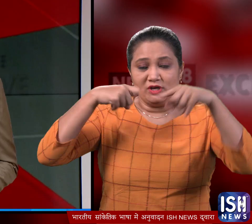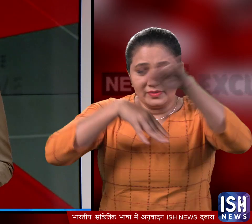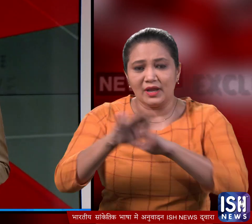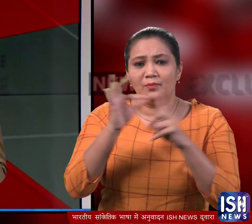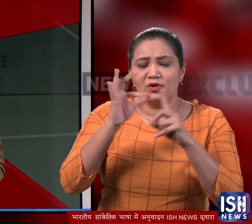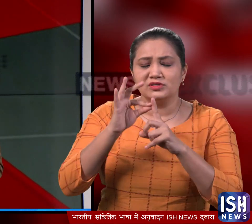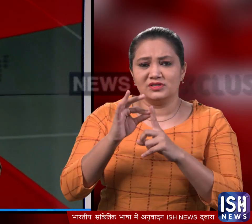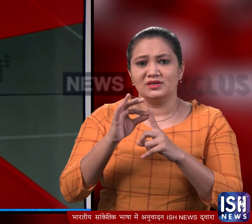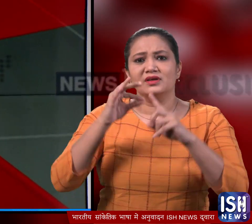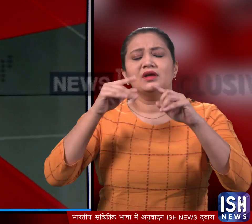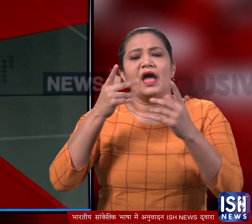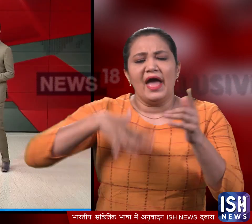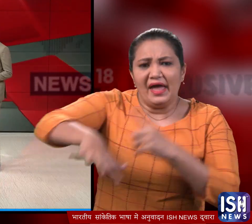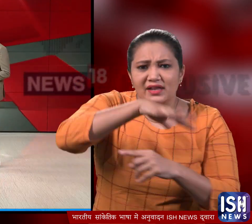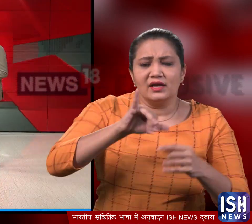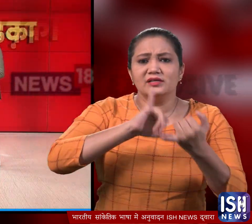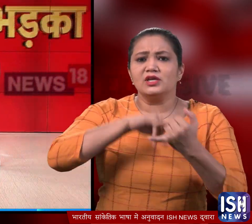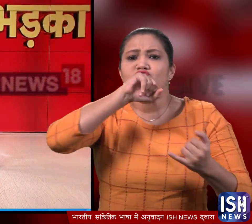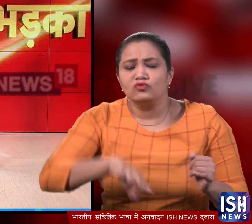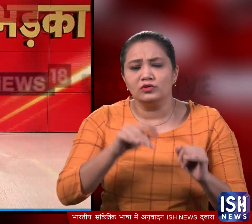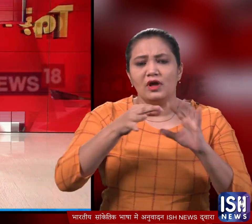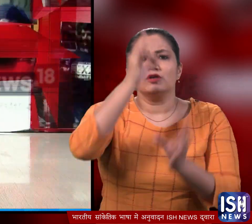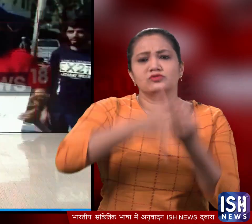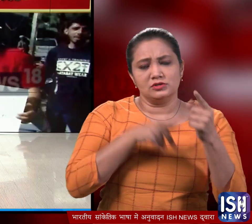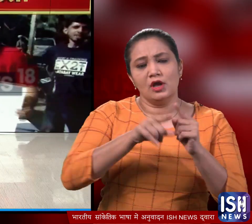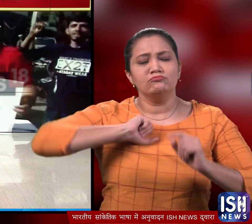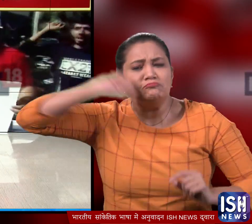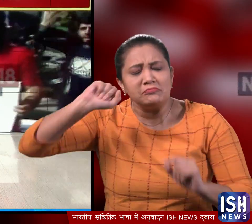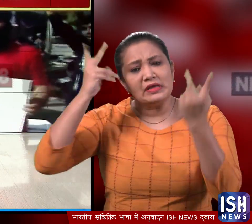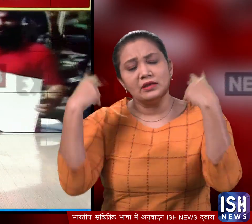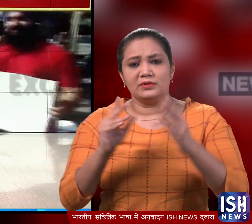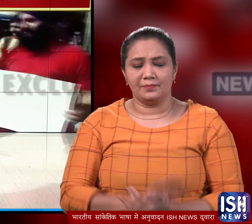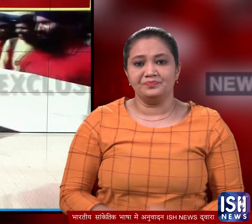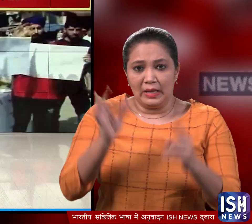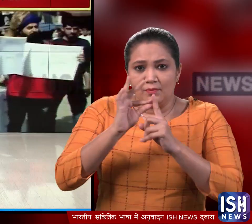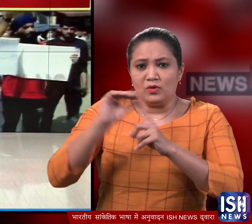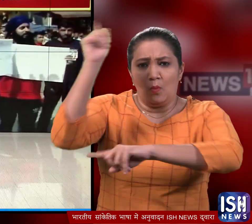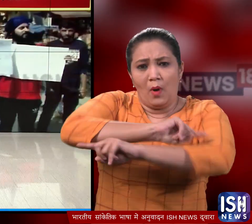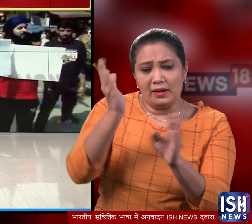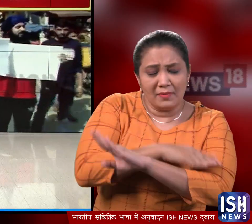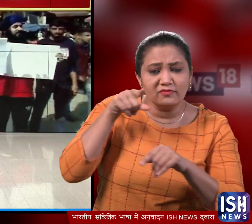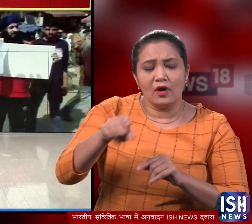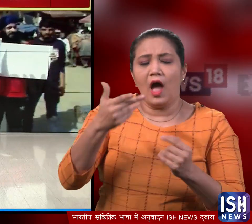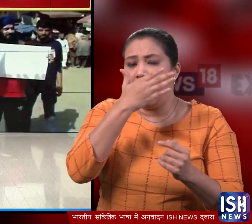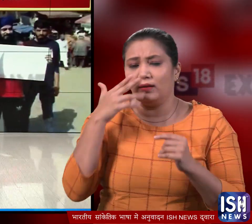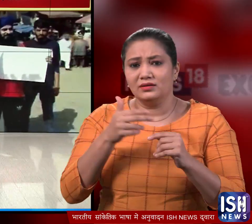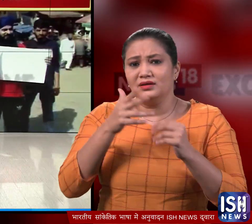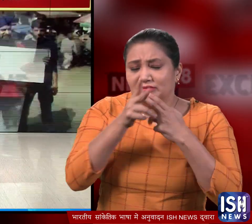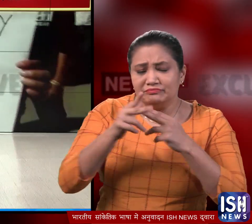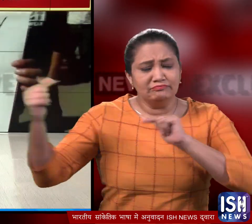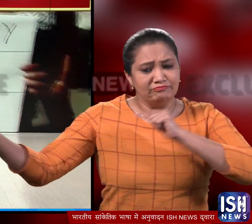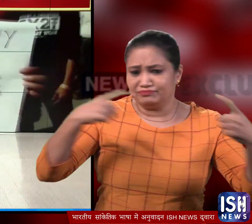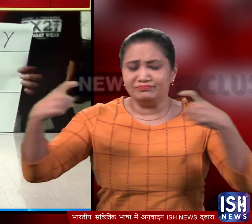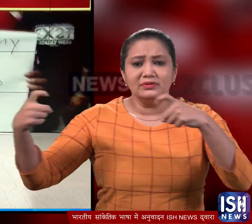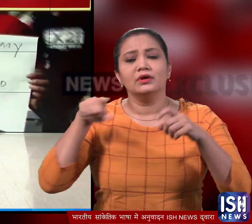के खिलाफ सिख यूथ नाम की एक संस्था ने जोरदार प्रदर्शन किया। एक दिन पहले पुंछ में आतंकियों के साथ हुई मुठभेड़ में सेना के 5